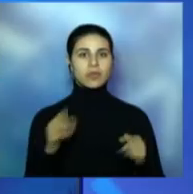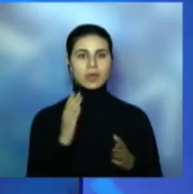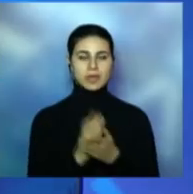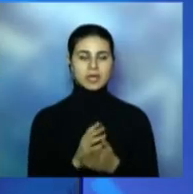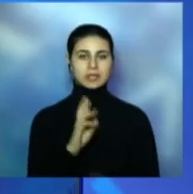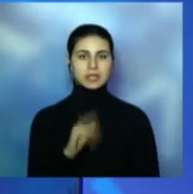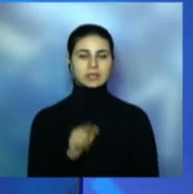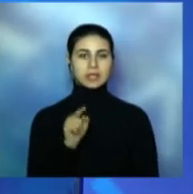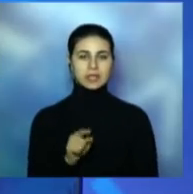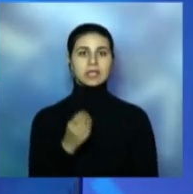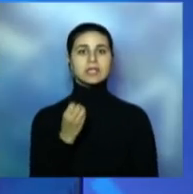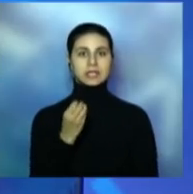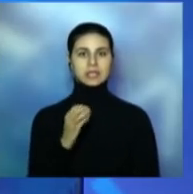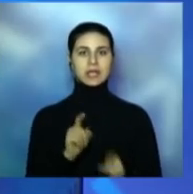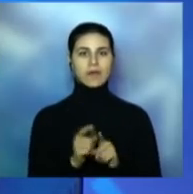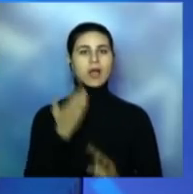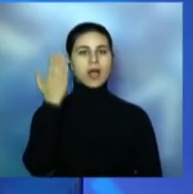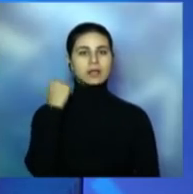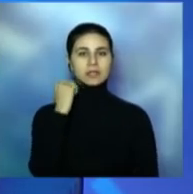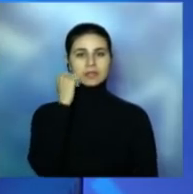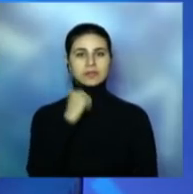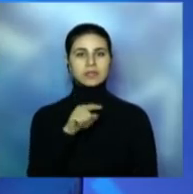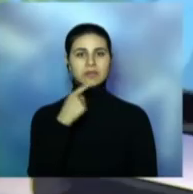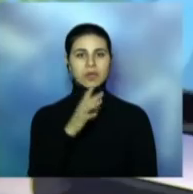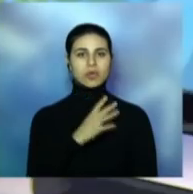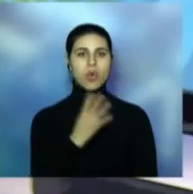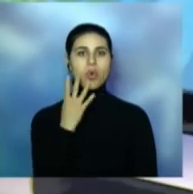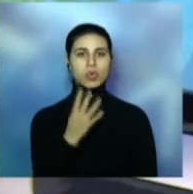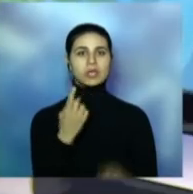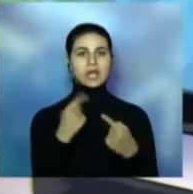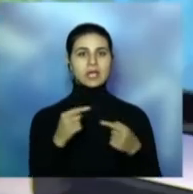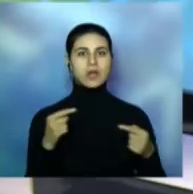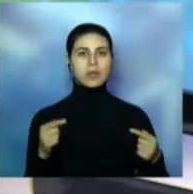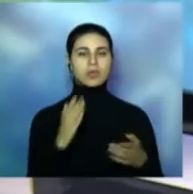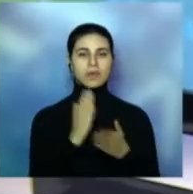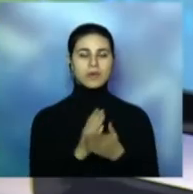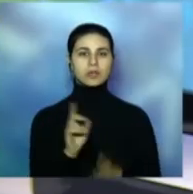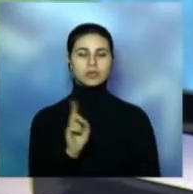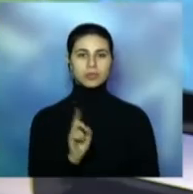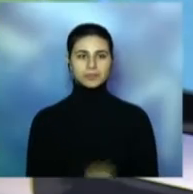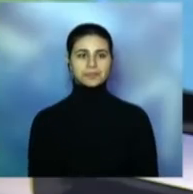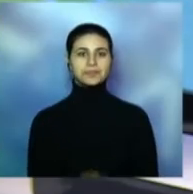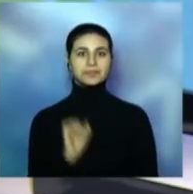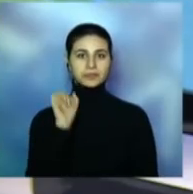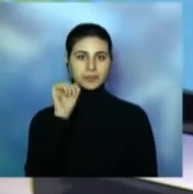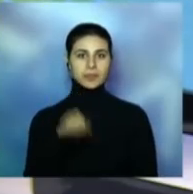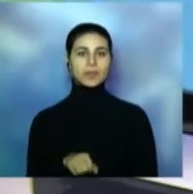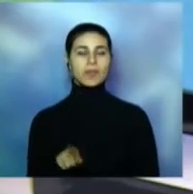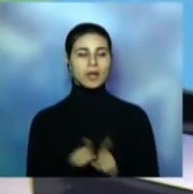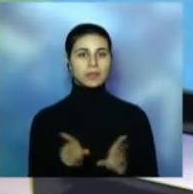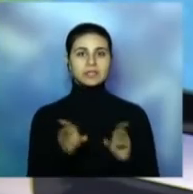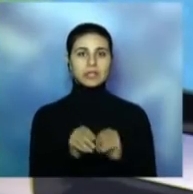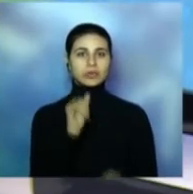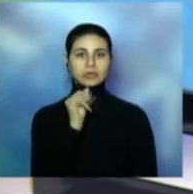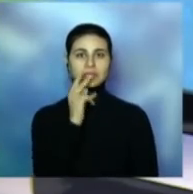და ტემპერამენტი ჯერ კიდევ ჰიპოკრატემ თქვა რომ საერთოდ 4 ტიპი ვარ და იმდენად განსხვავებული რომ შეიძლება ერთმანეთთან საერთოდ კი